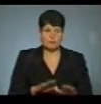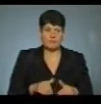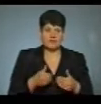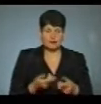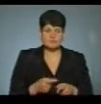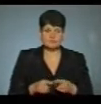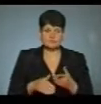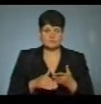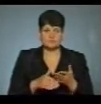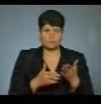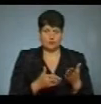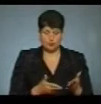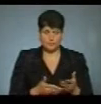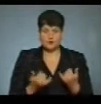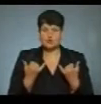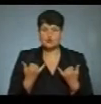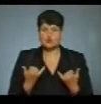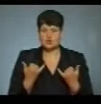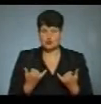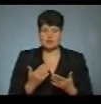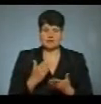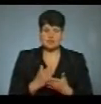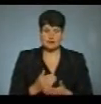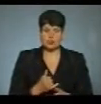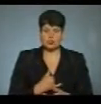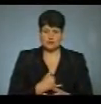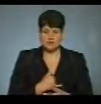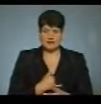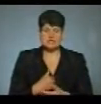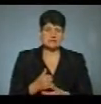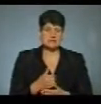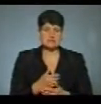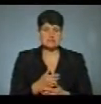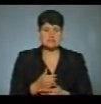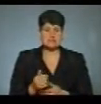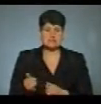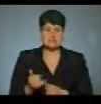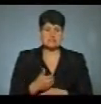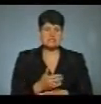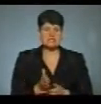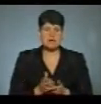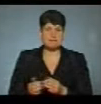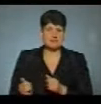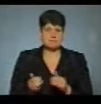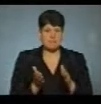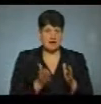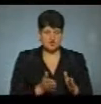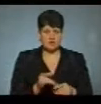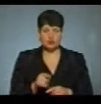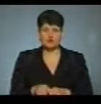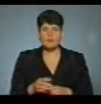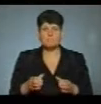екстреної медичної допомоги. Тому сьогодні є в нас якесь забезпечення, скажімо так, для того, щоб могли